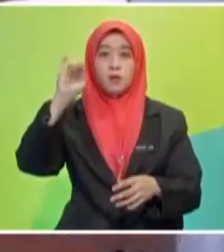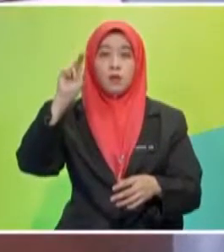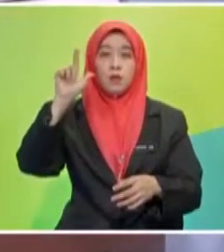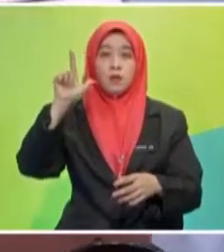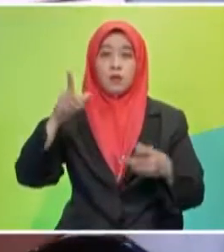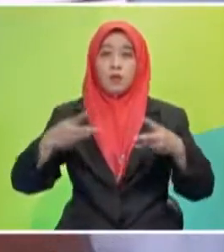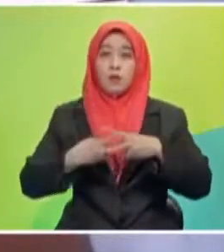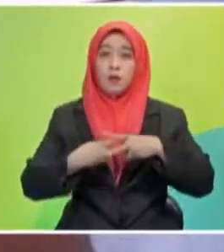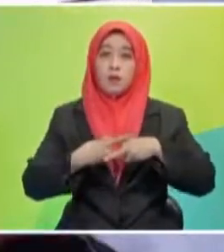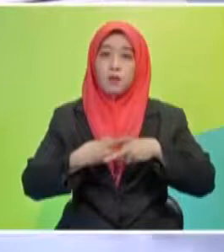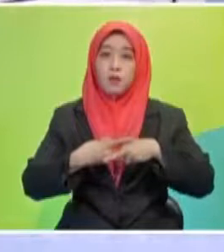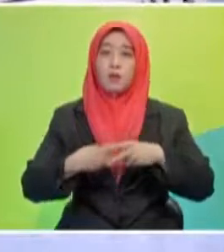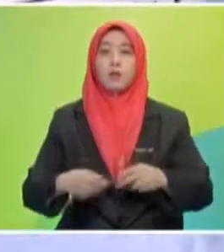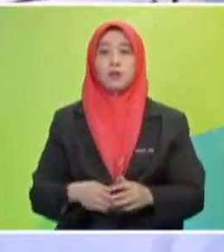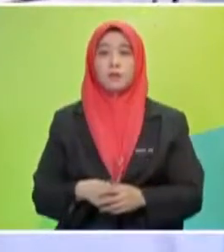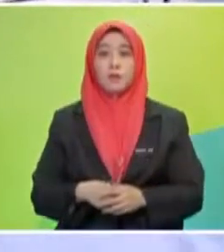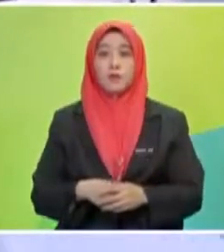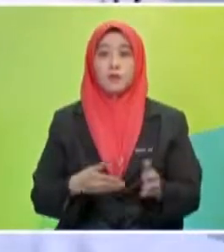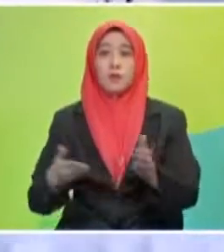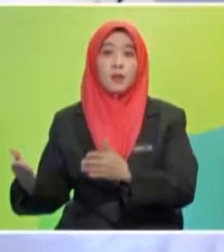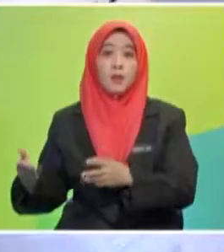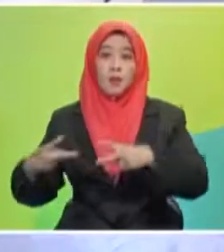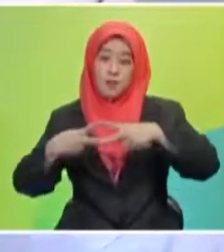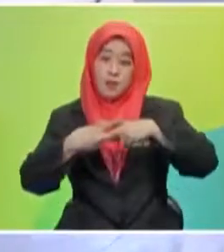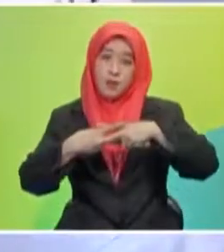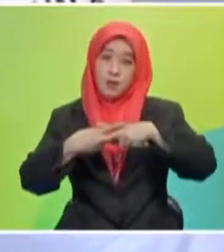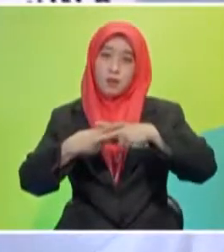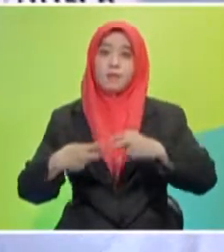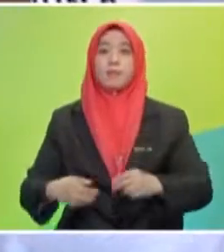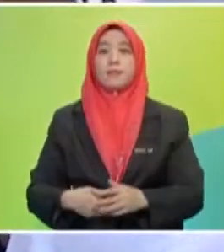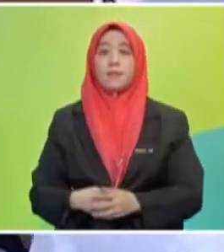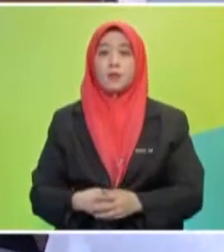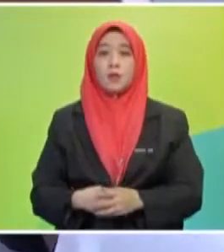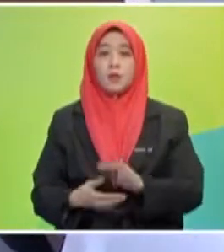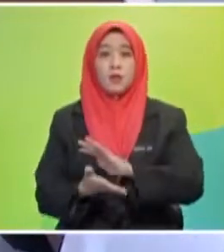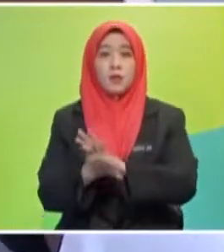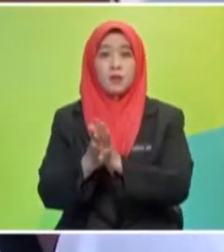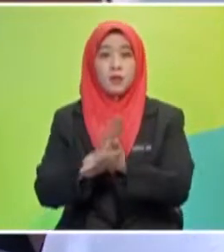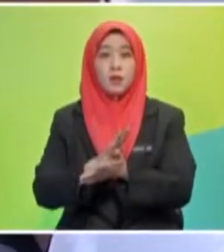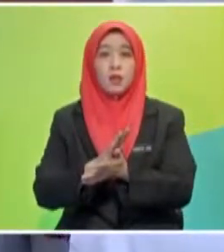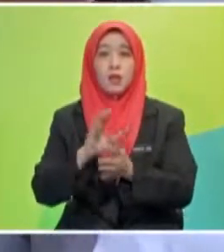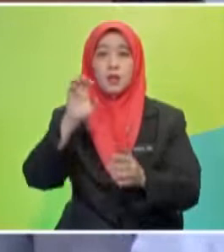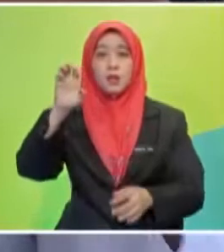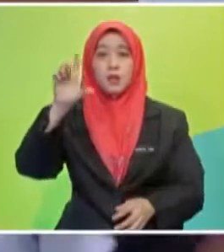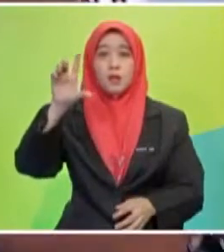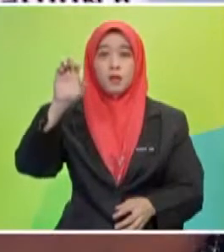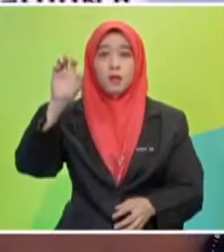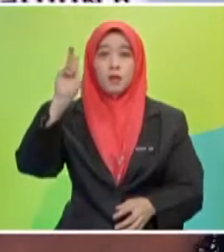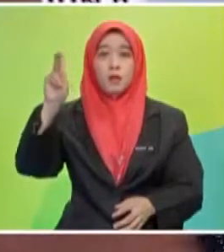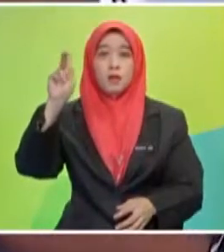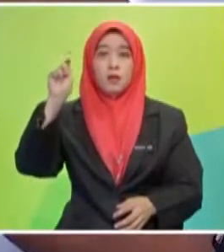mekeh Mitchell aja dipilih tergabung ke semua nih elemen electro-mechanical kita udah